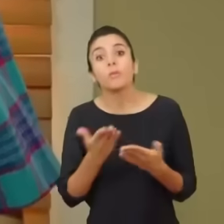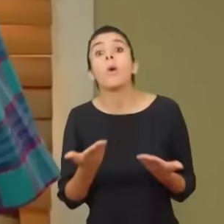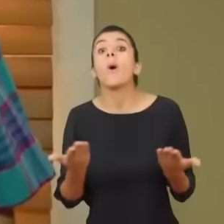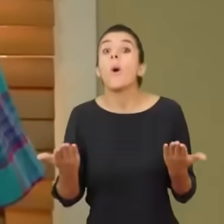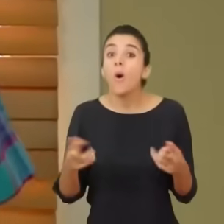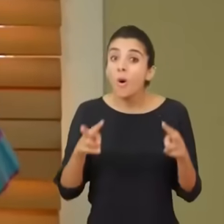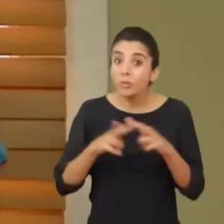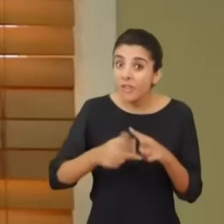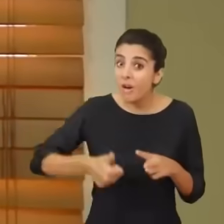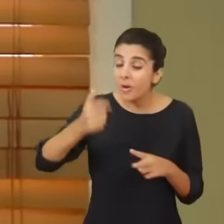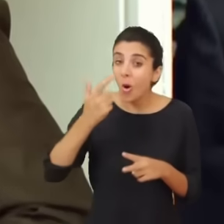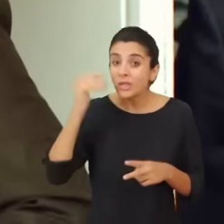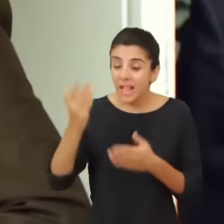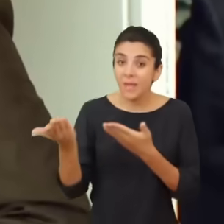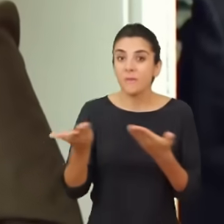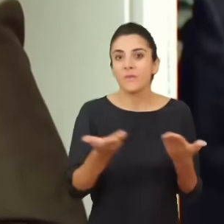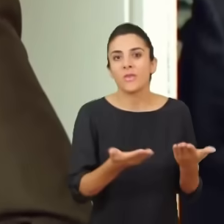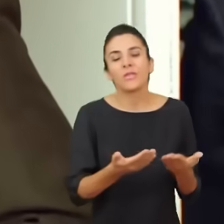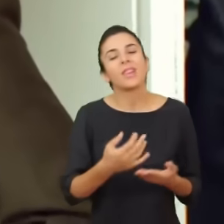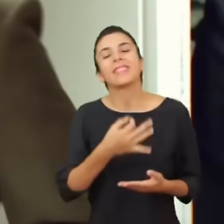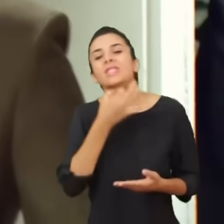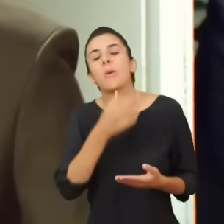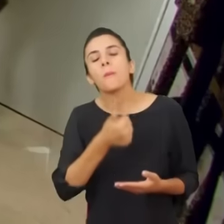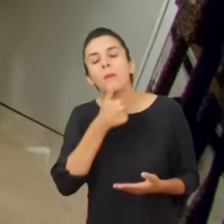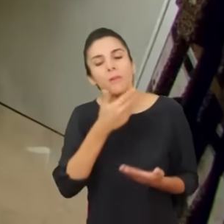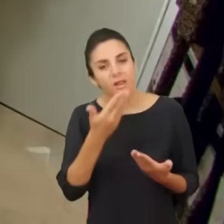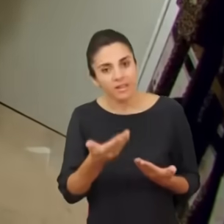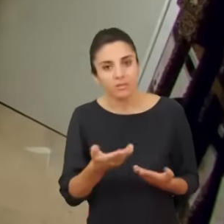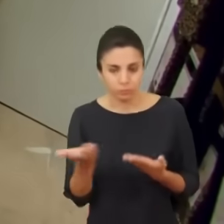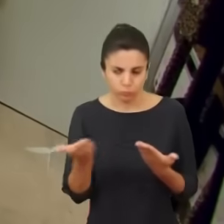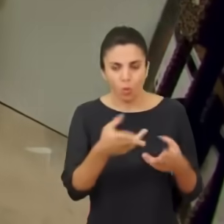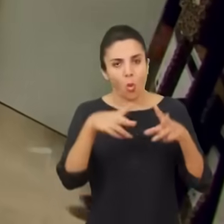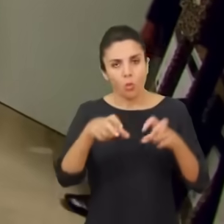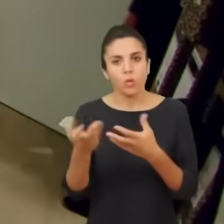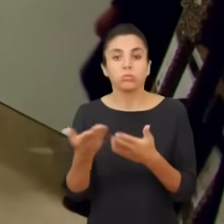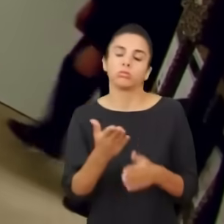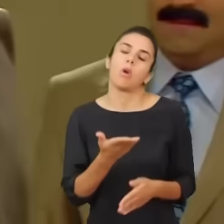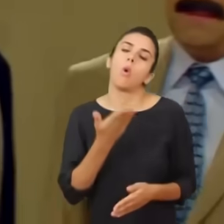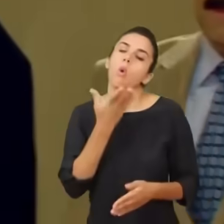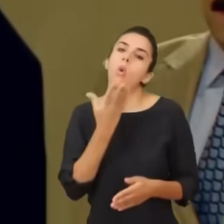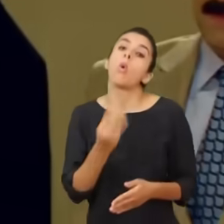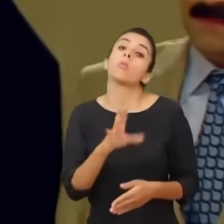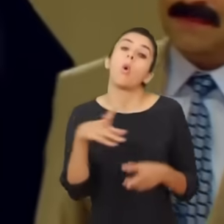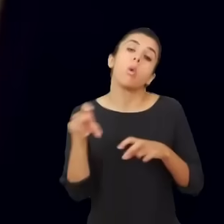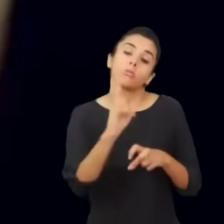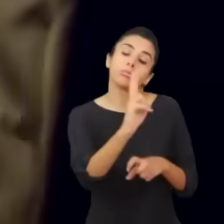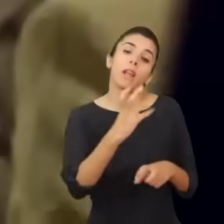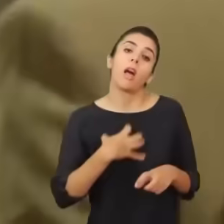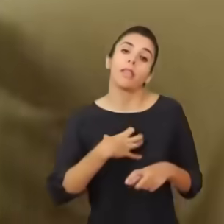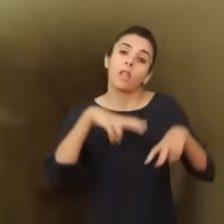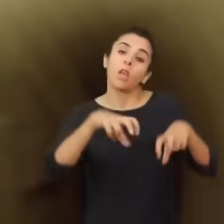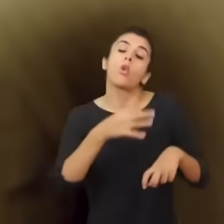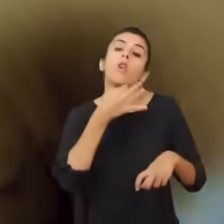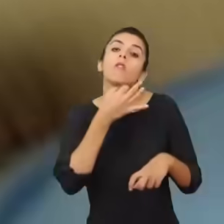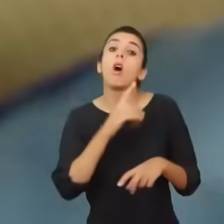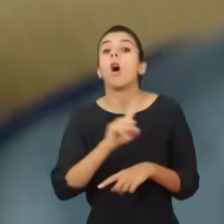Oo, Mustafa Başkan hoş geldin ya. Buyur. Hoş bulduk Fehmi Baba. Buyur, gel otur buraya. Yok olur mu Fehmi Baba? Orası senin yerin. Olmaz. Yok